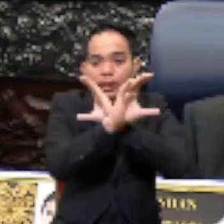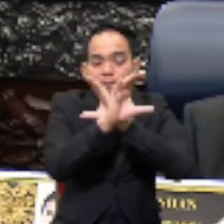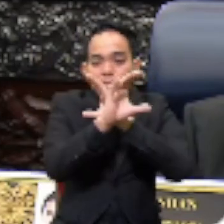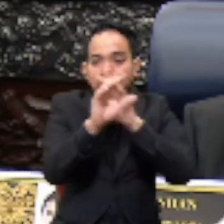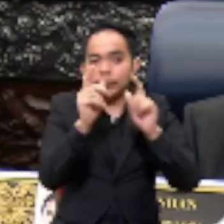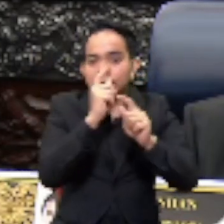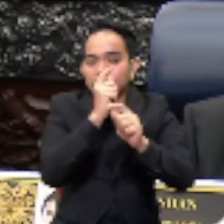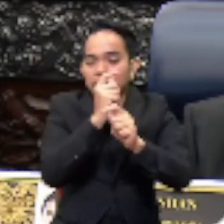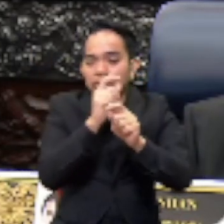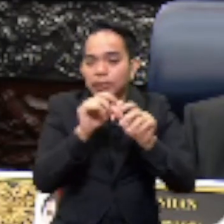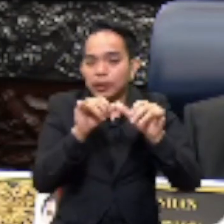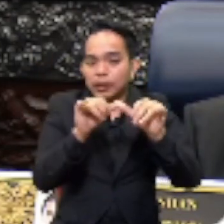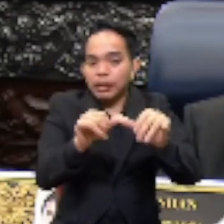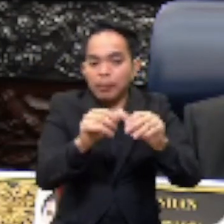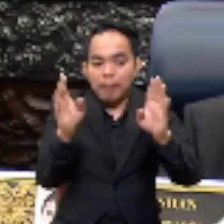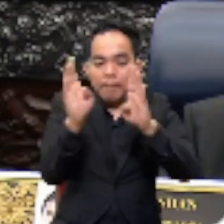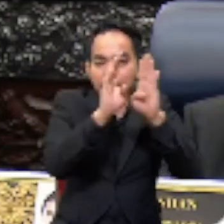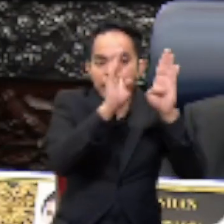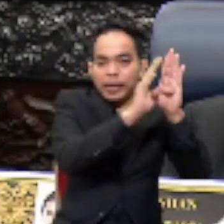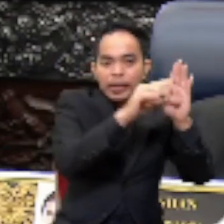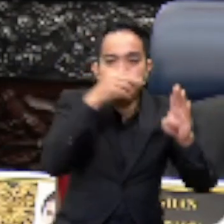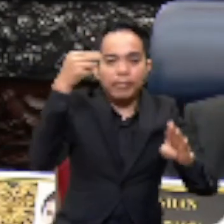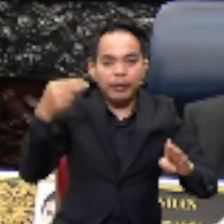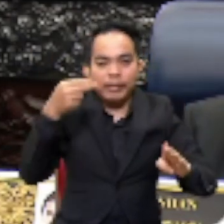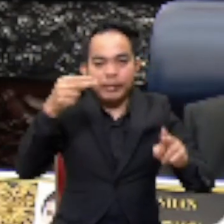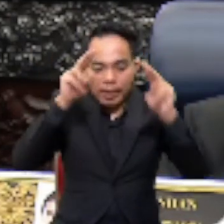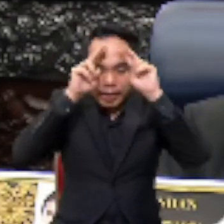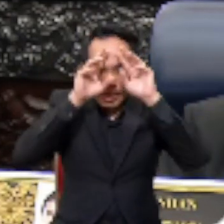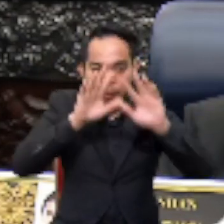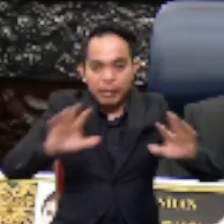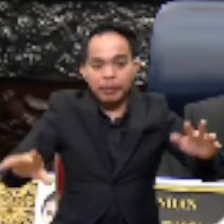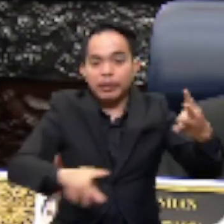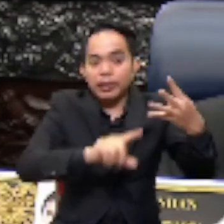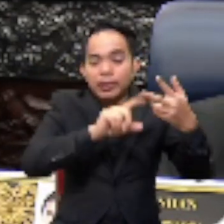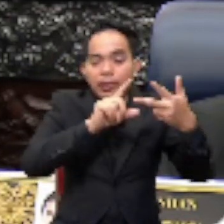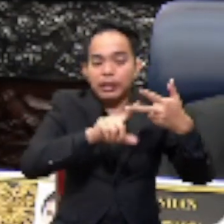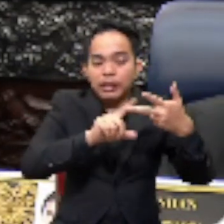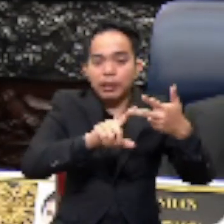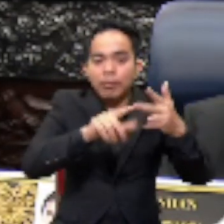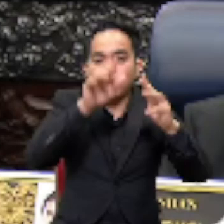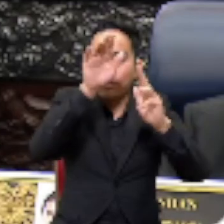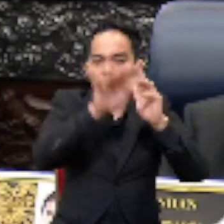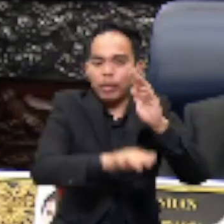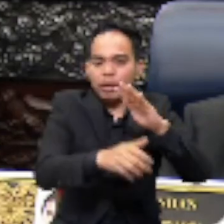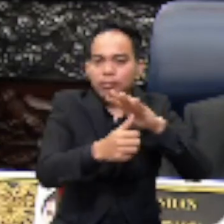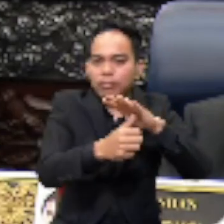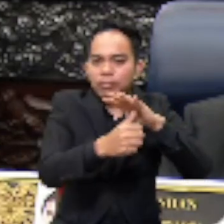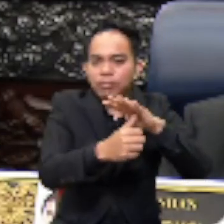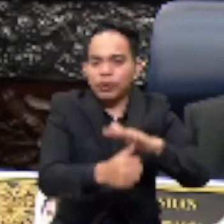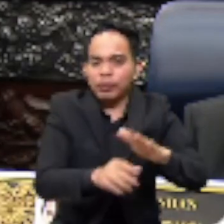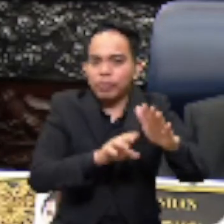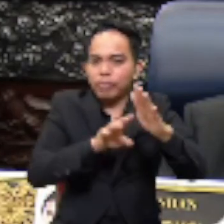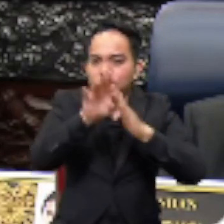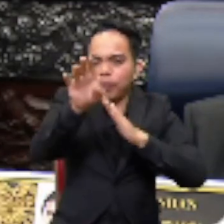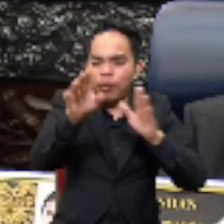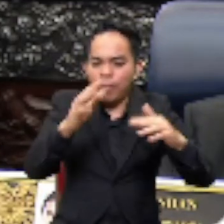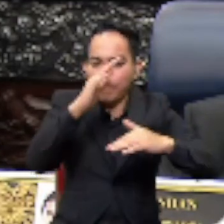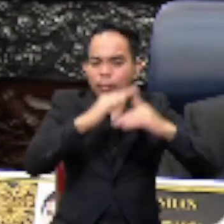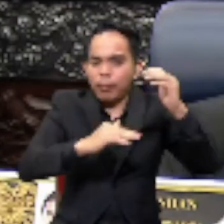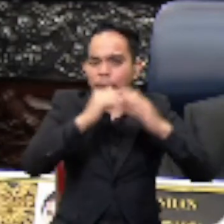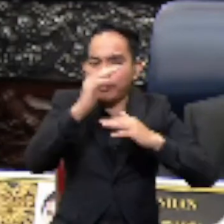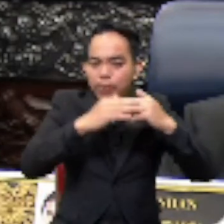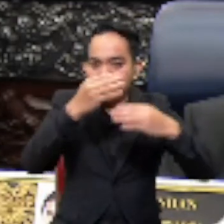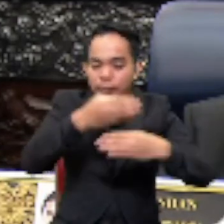persekitaran Bandar yang mampan hijau dan restari ketiga mengurangkan tekanan pembangunan ke atas kawasan Green